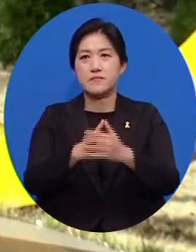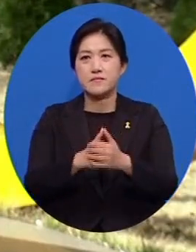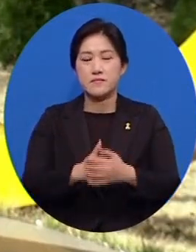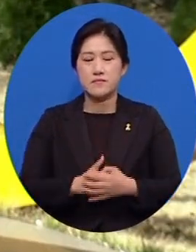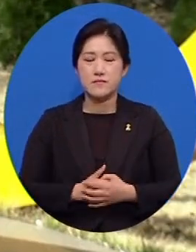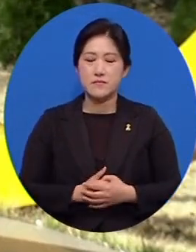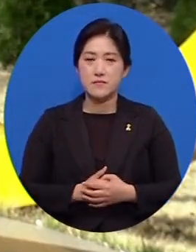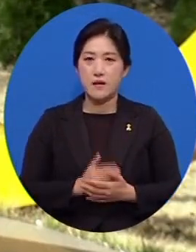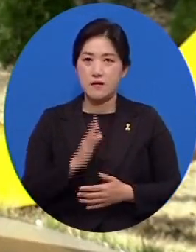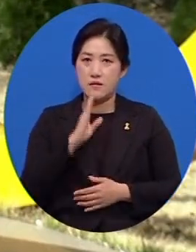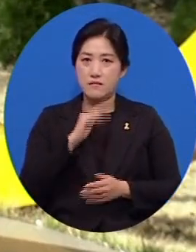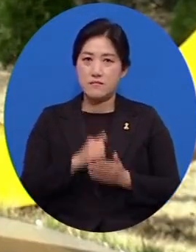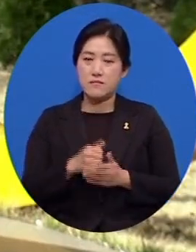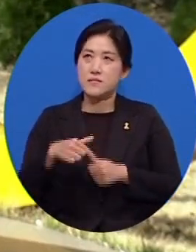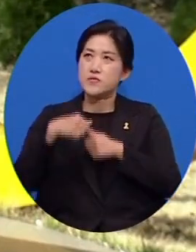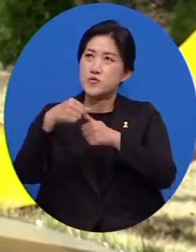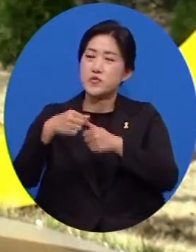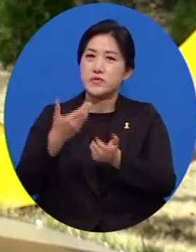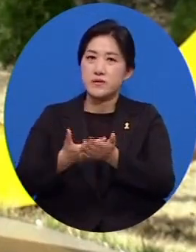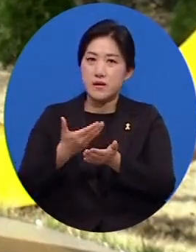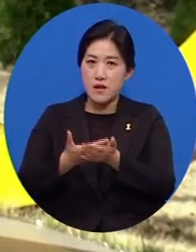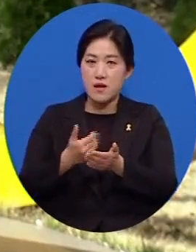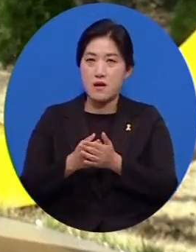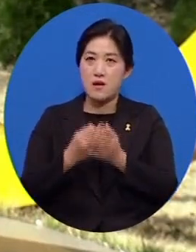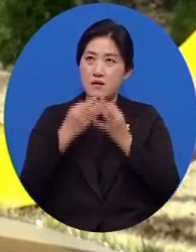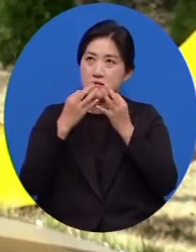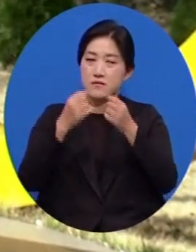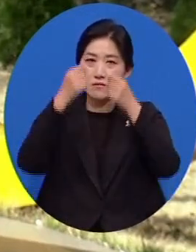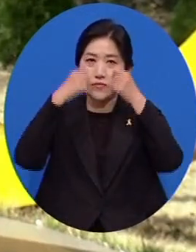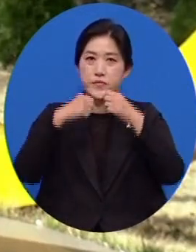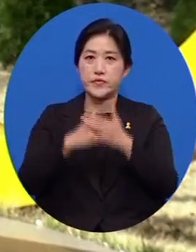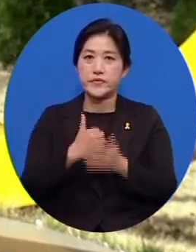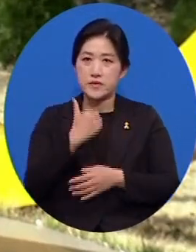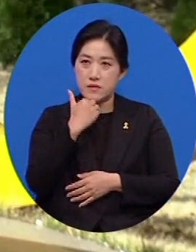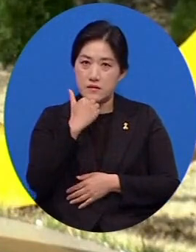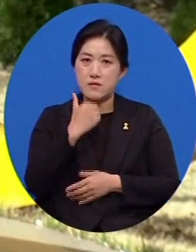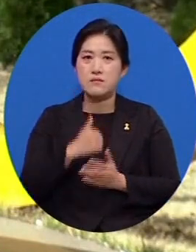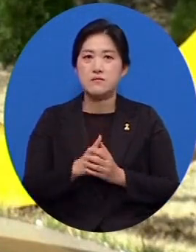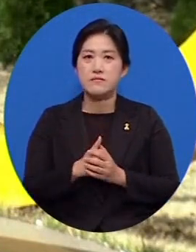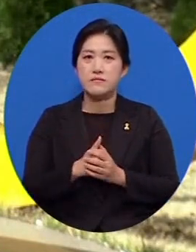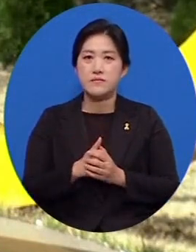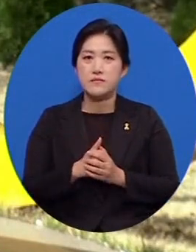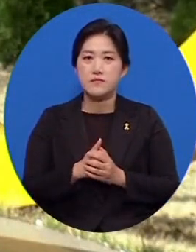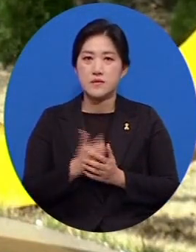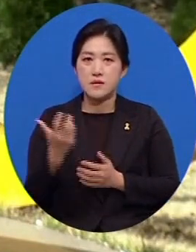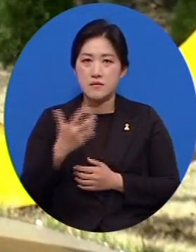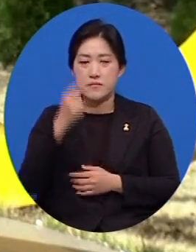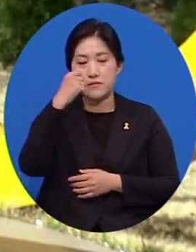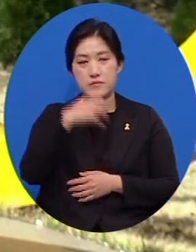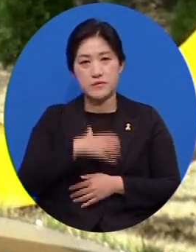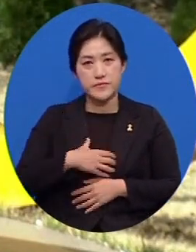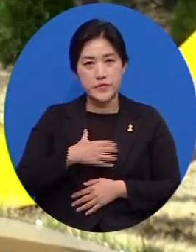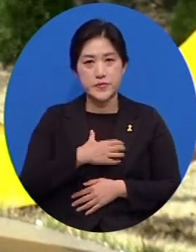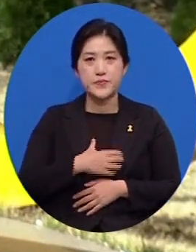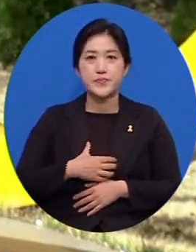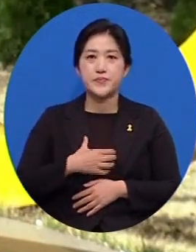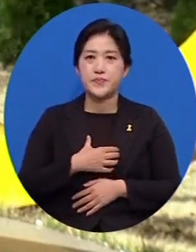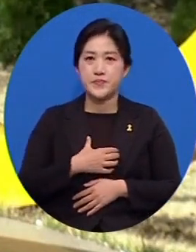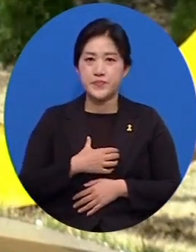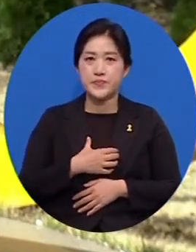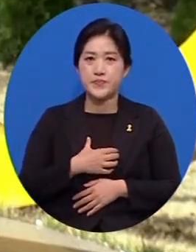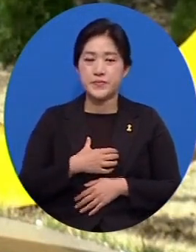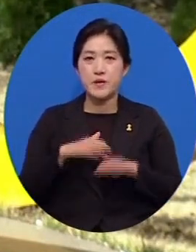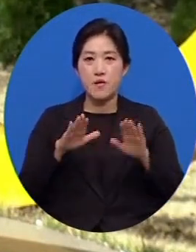정말 구조를 울부짖으면서 기다리던 그 아픔을, 그 슬픔을 우리는